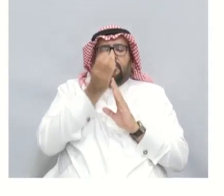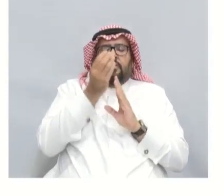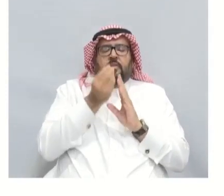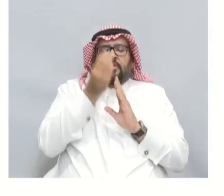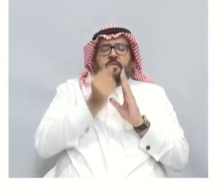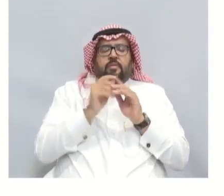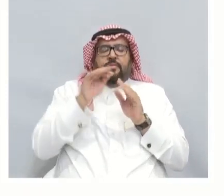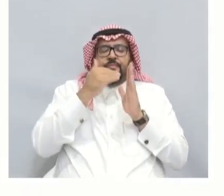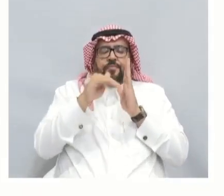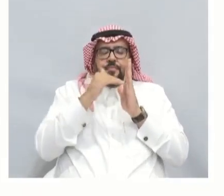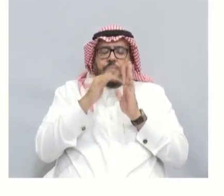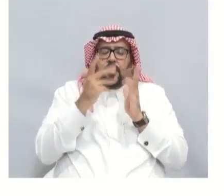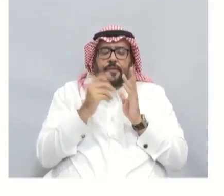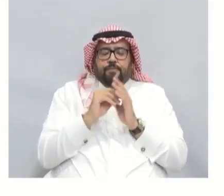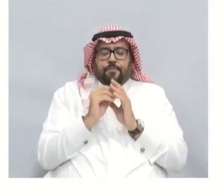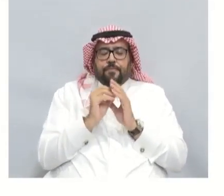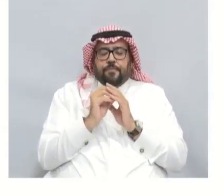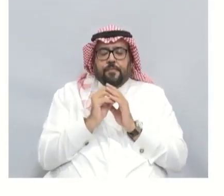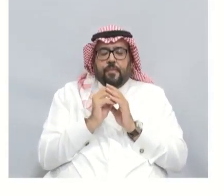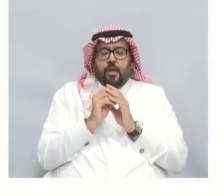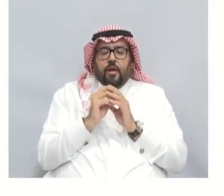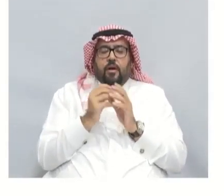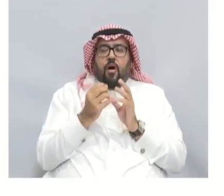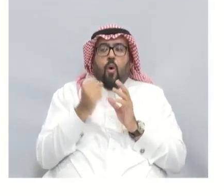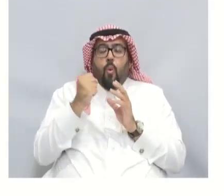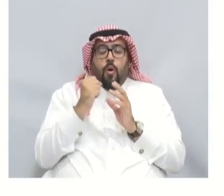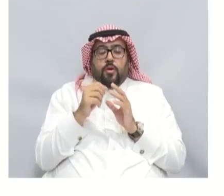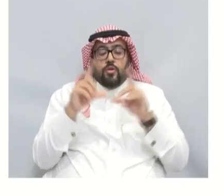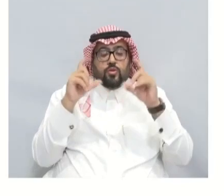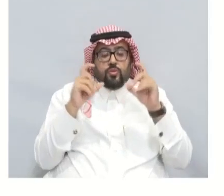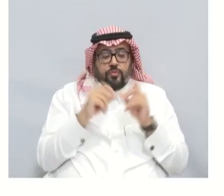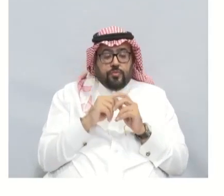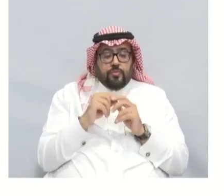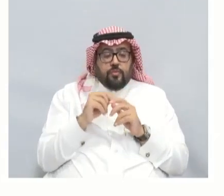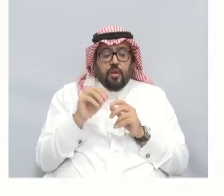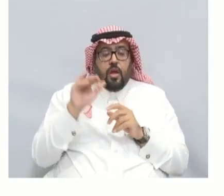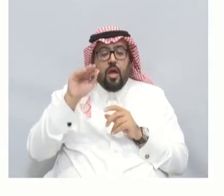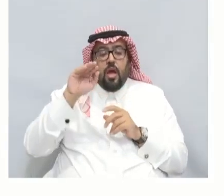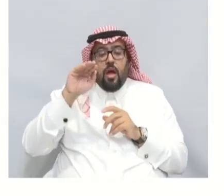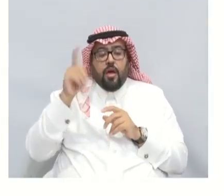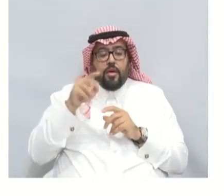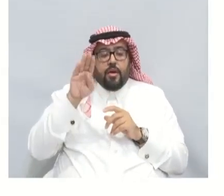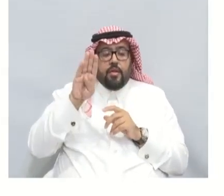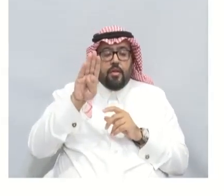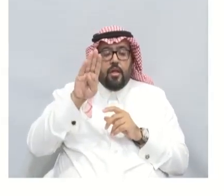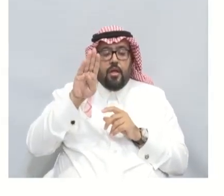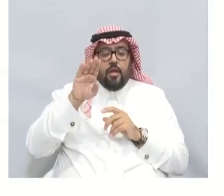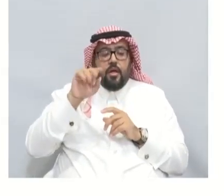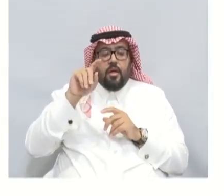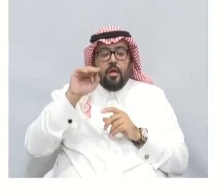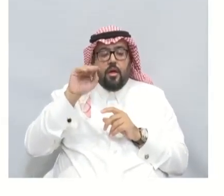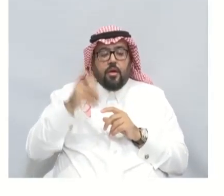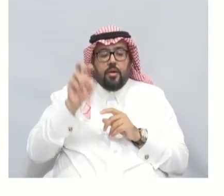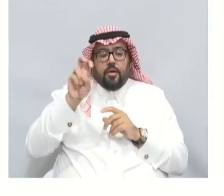ماذا متوسط؟ ماذا الثوران؟ طبعا كان من أشهر عندنا صور لبركان حرة البرك في المملكة العربية السعودية من